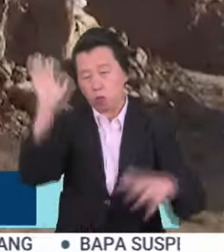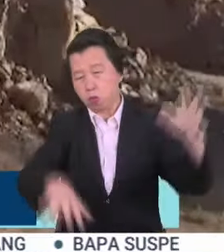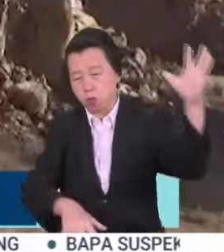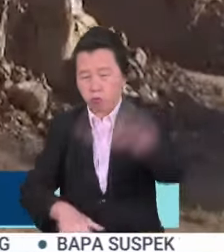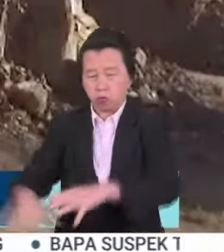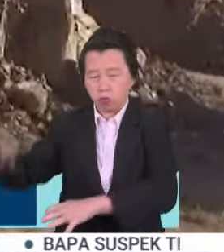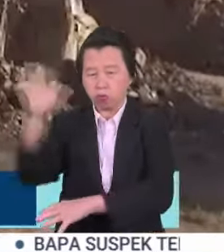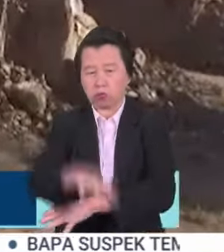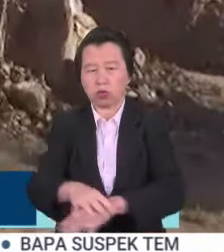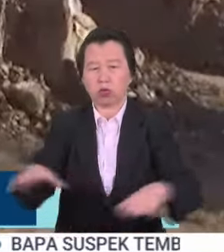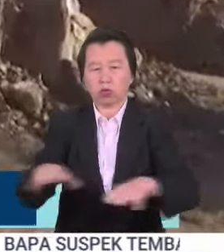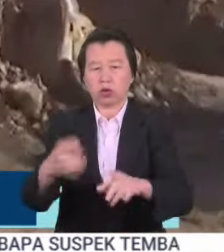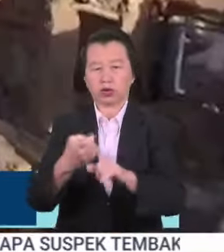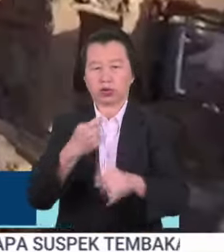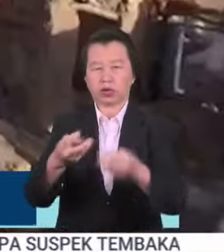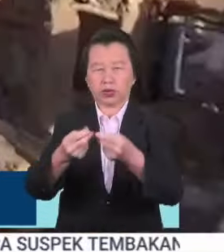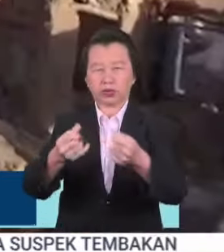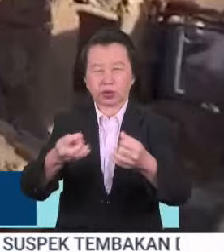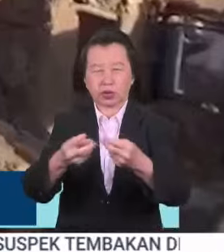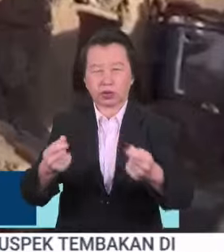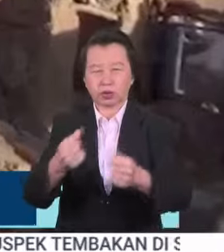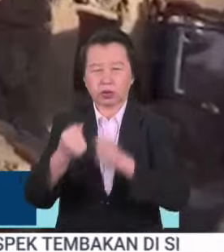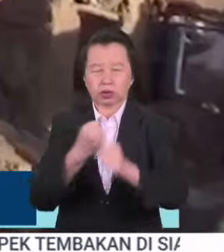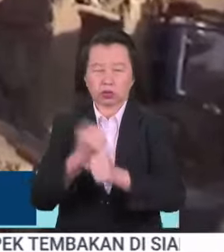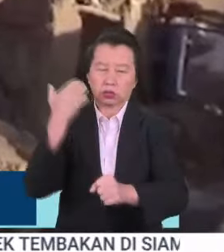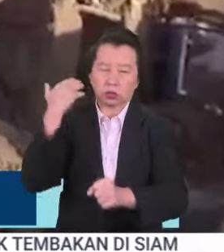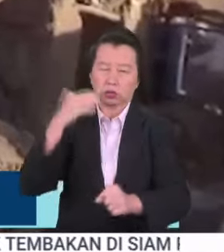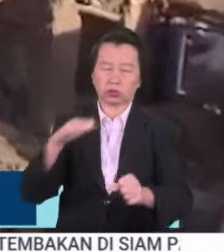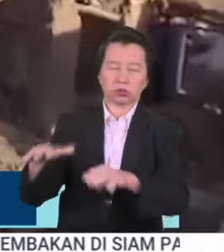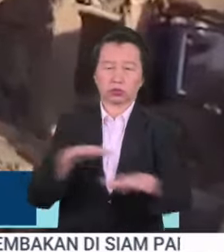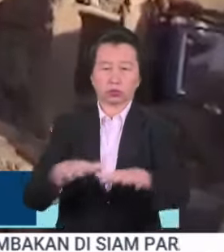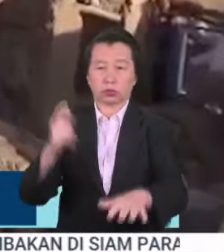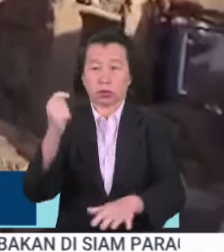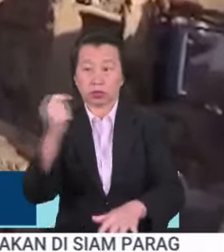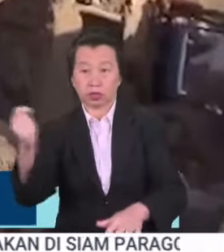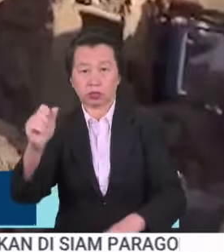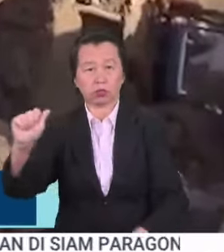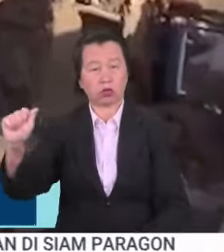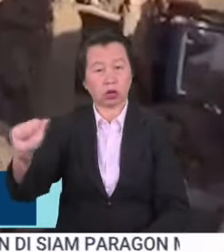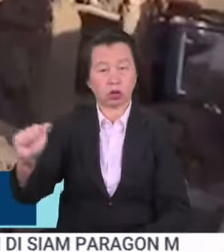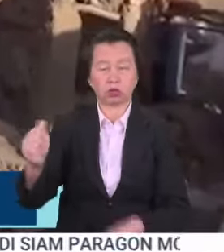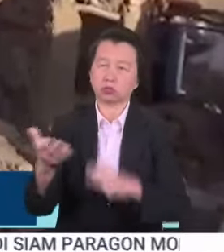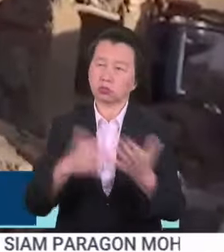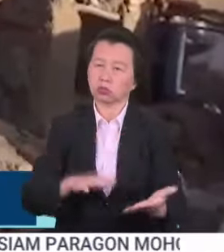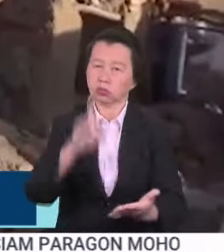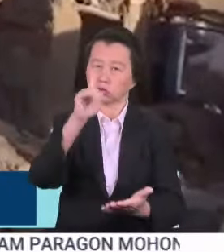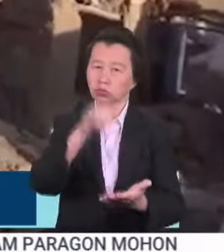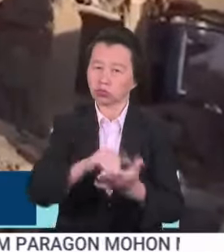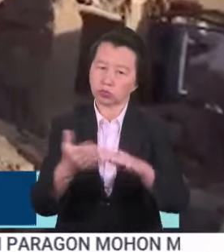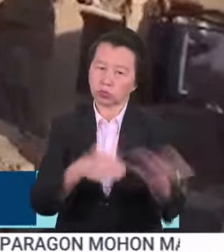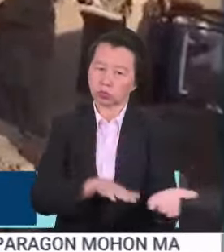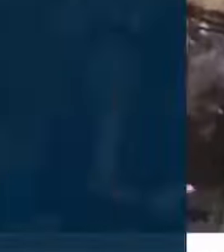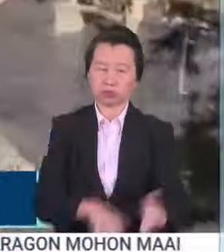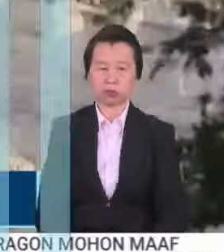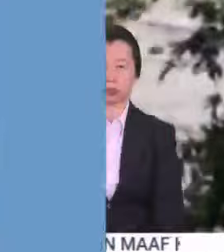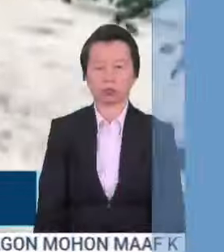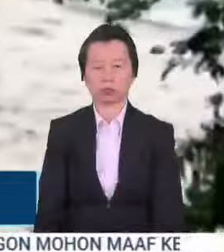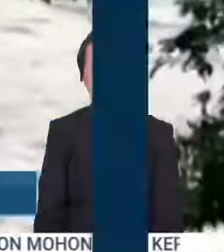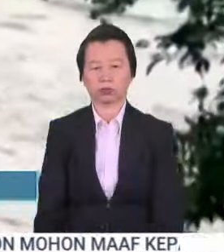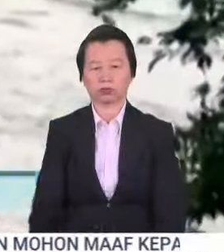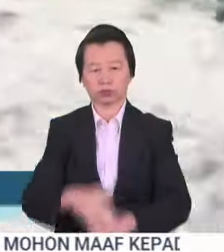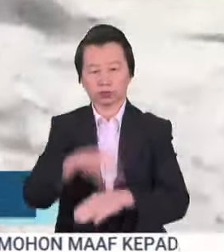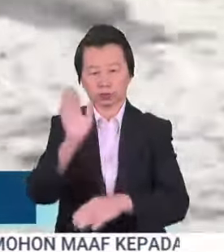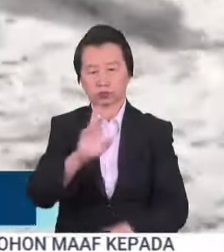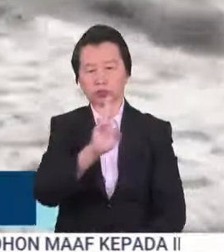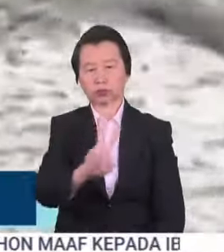yang kebanyakannya dibuat daripada lumpur. Tahun lalu gempa bumi di timur Afghanistan mengorbankan 1,000 nyawa.